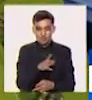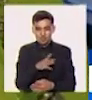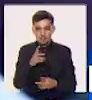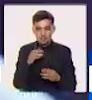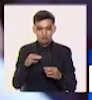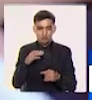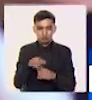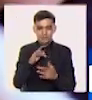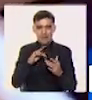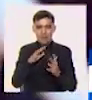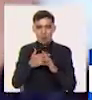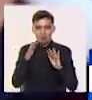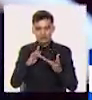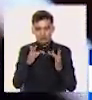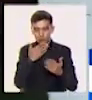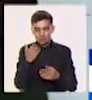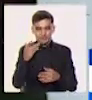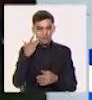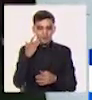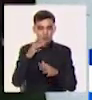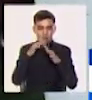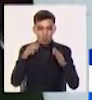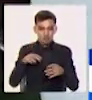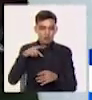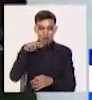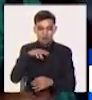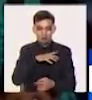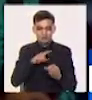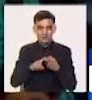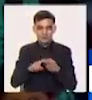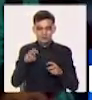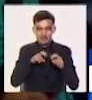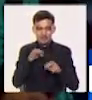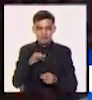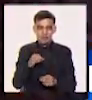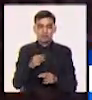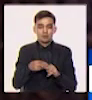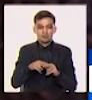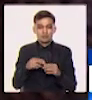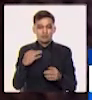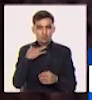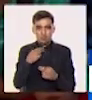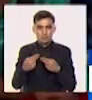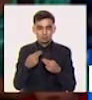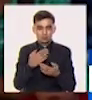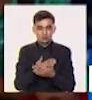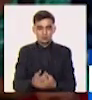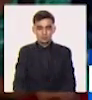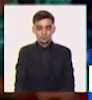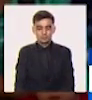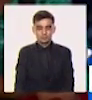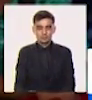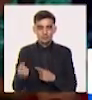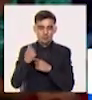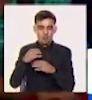Ауылда интернет болмағандықтан қыр жағалап, жүйе қууға мәжбүр болған. Бірақ соның өзінде көп кедергілерге тап болдық дейді. Заңда жіберген